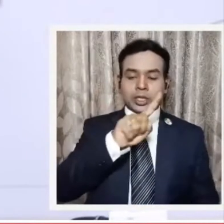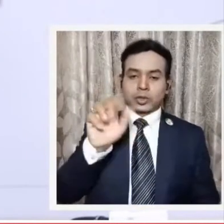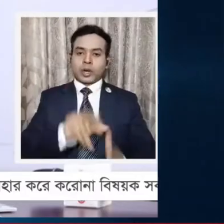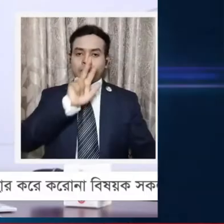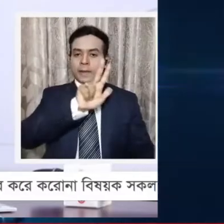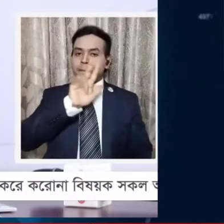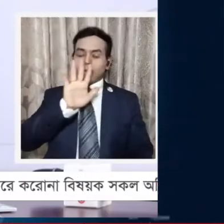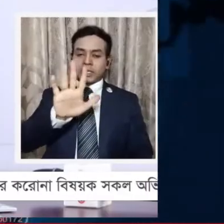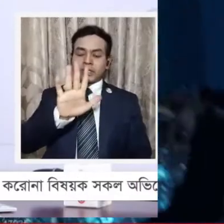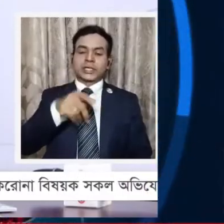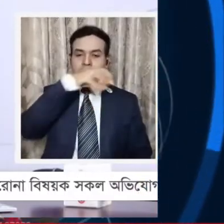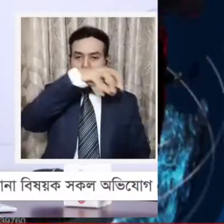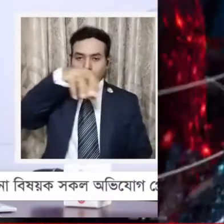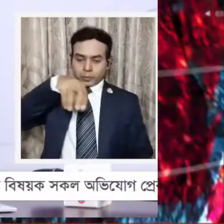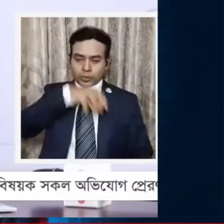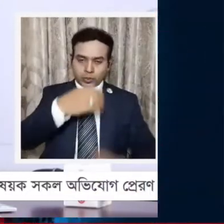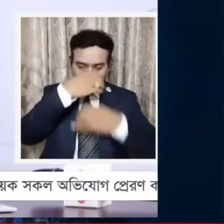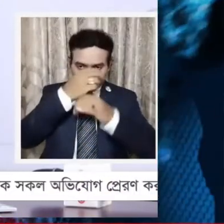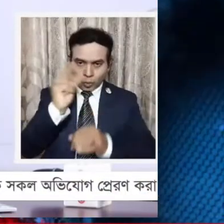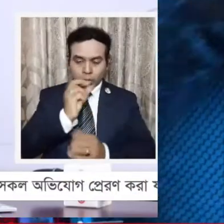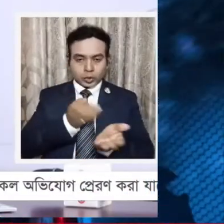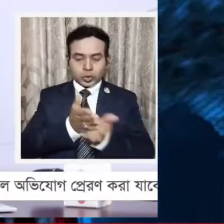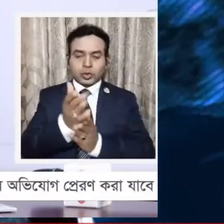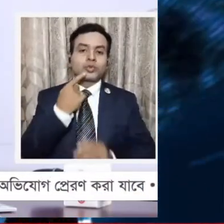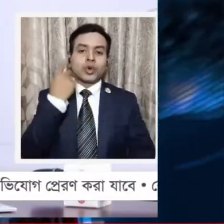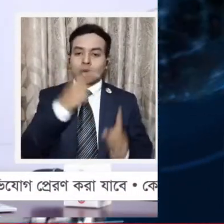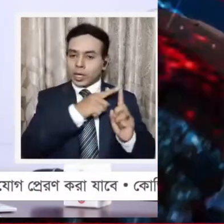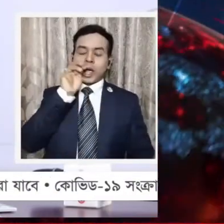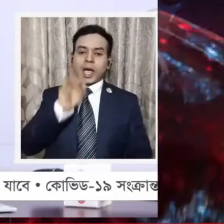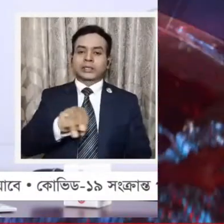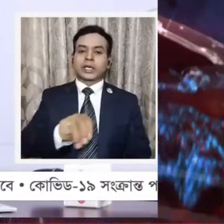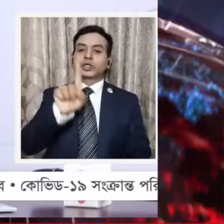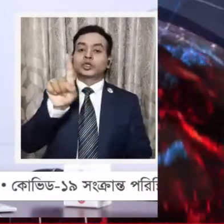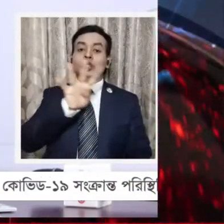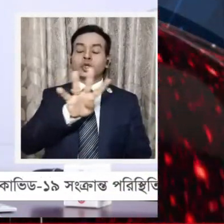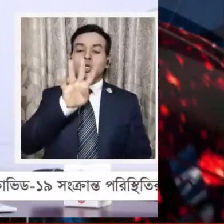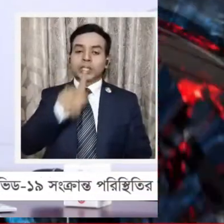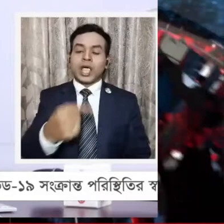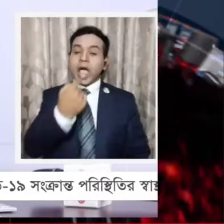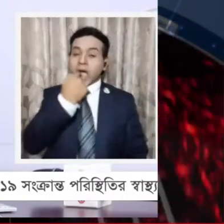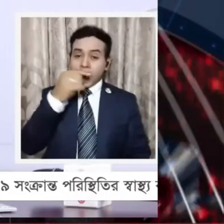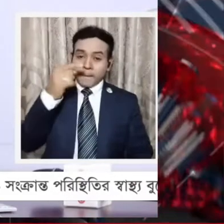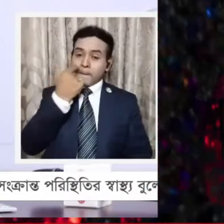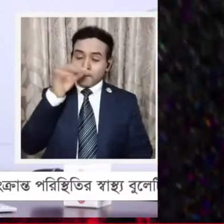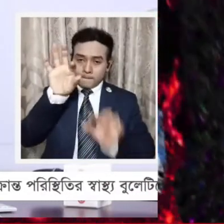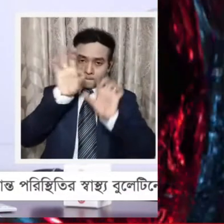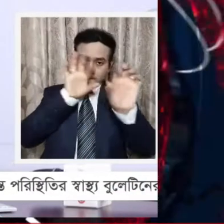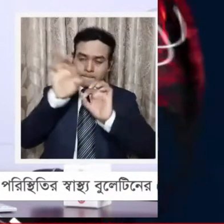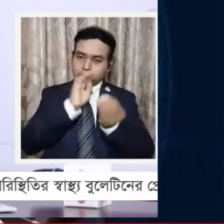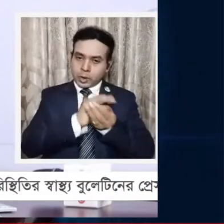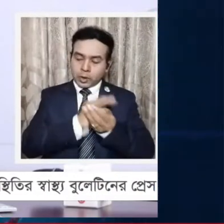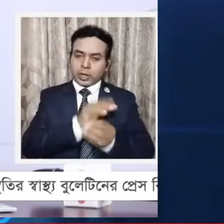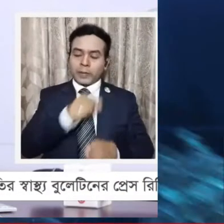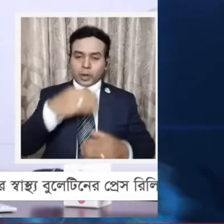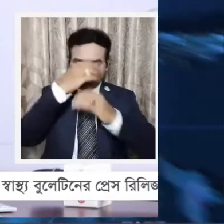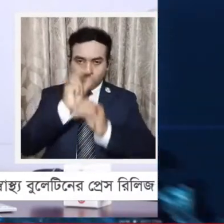1,48,370 জন। গত 24 ঘন্টায় নমুনা সংগ্রহ হয়েছে 11,014টি এবং পরীক্ষা হয়েছে 10,759টি